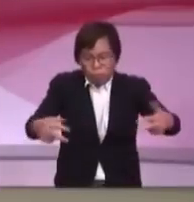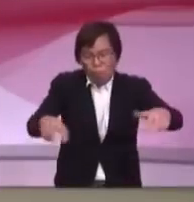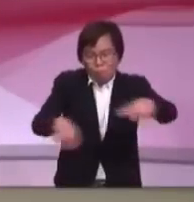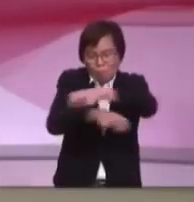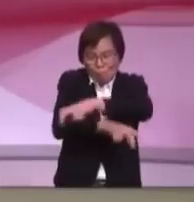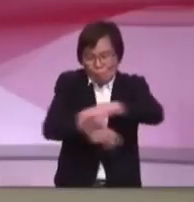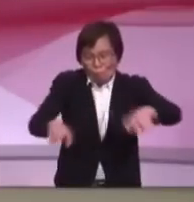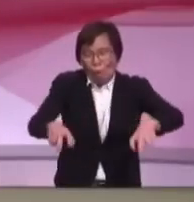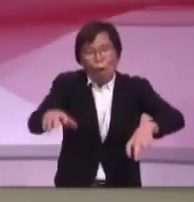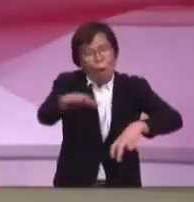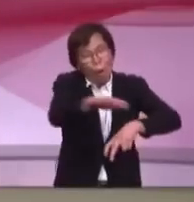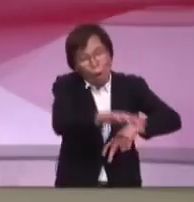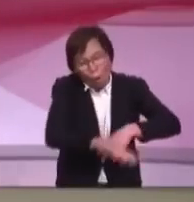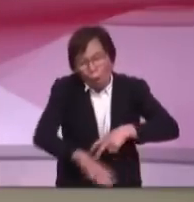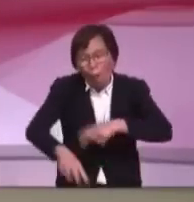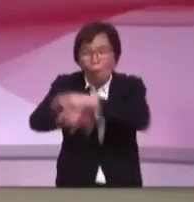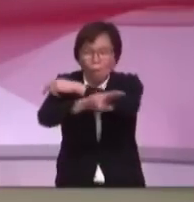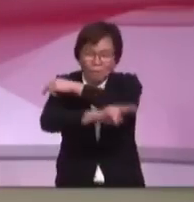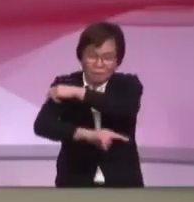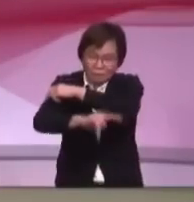di seluruh negeri